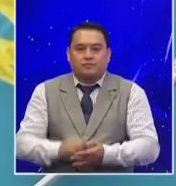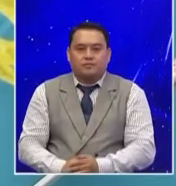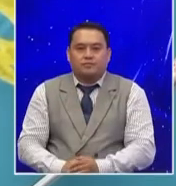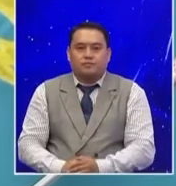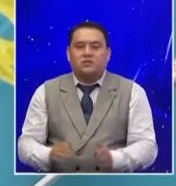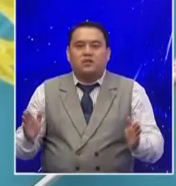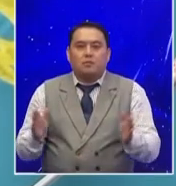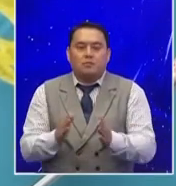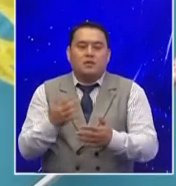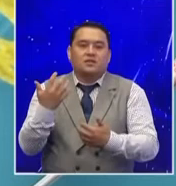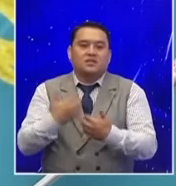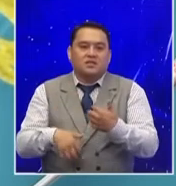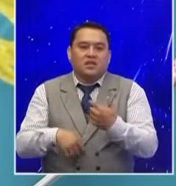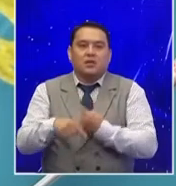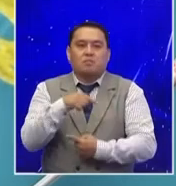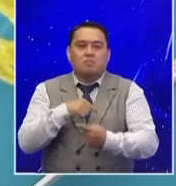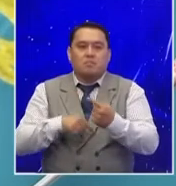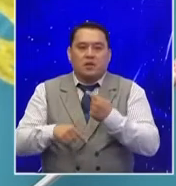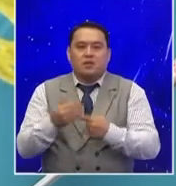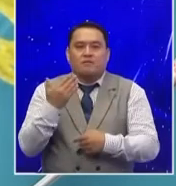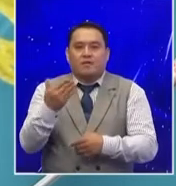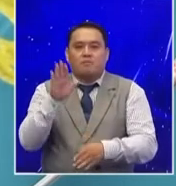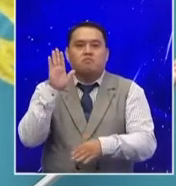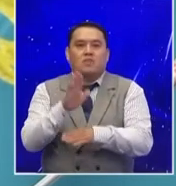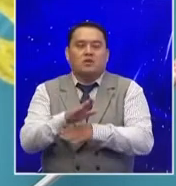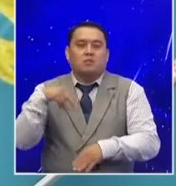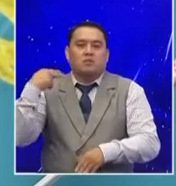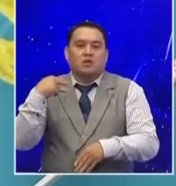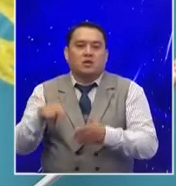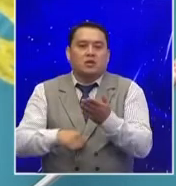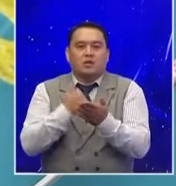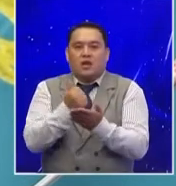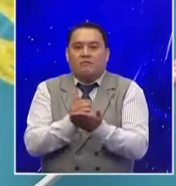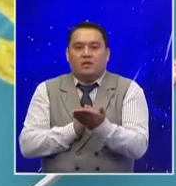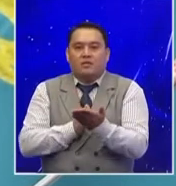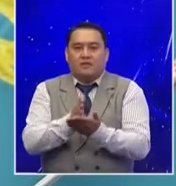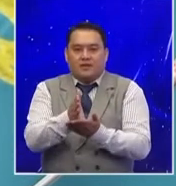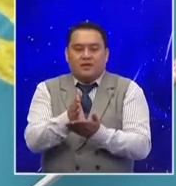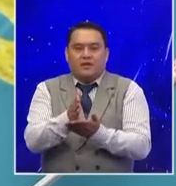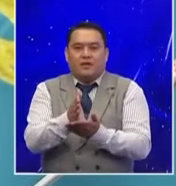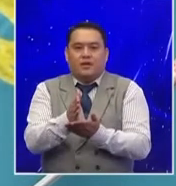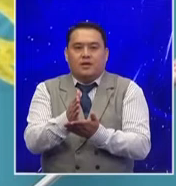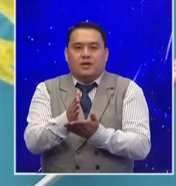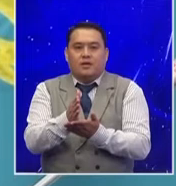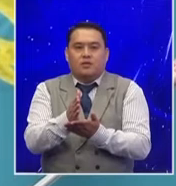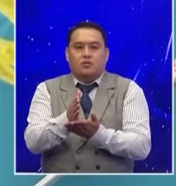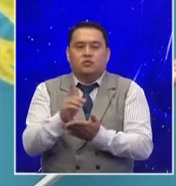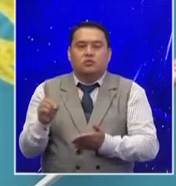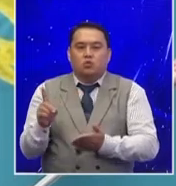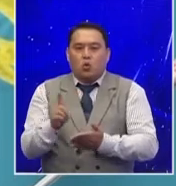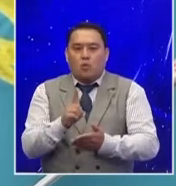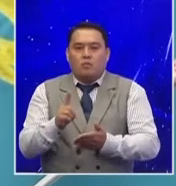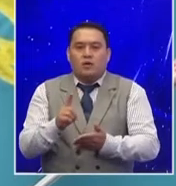средний бизнес сейчас... То, что послание президента, это один из главных приоритетов. Вот. То, что тем более выход